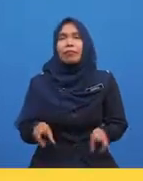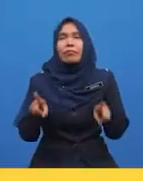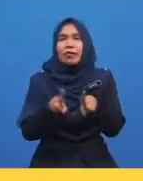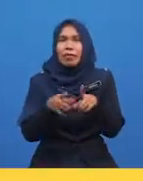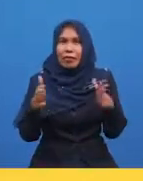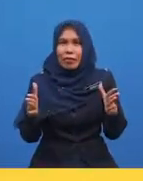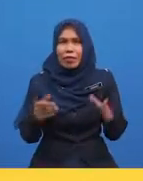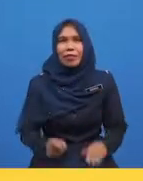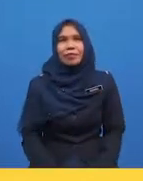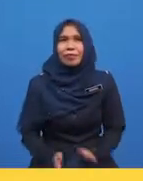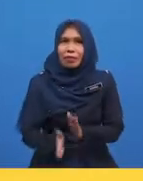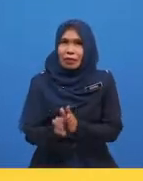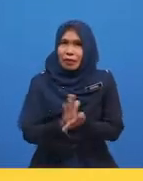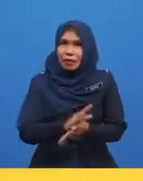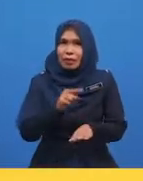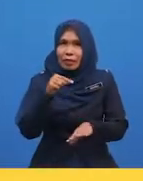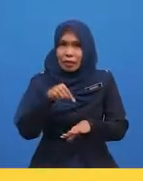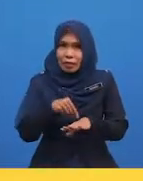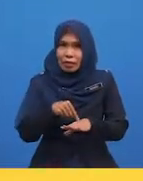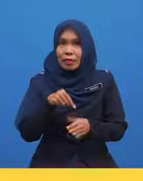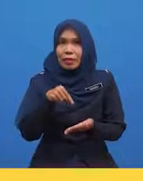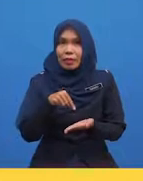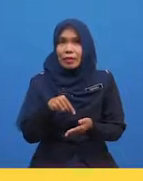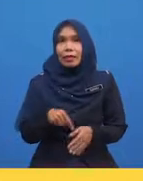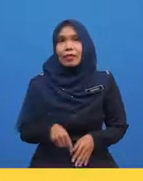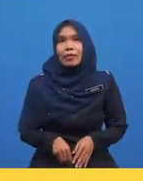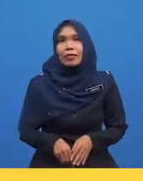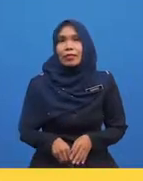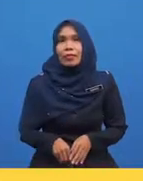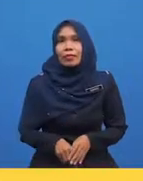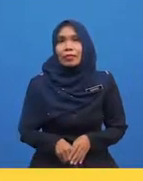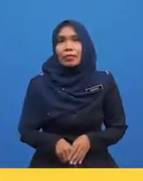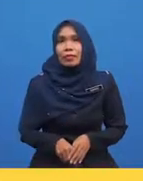Jadi, ini dinamakan suku.